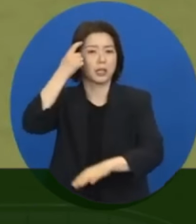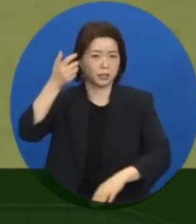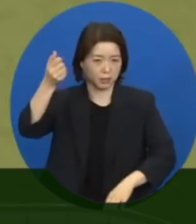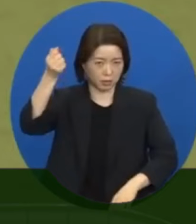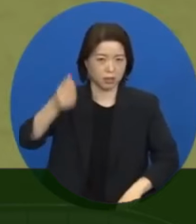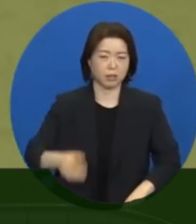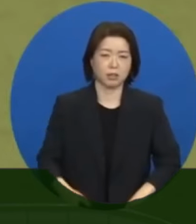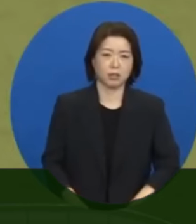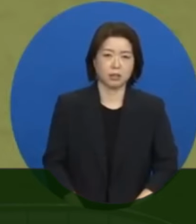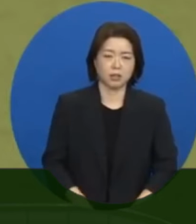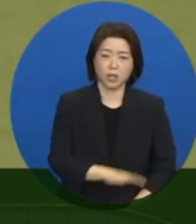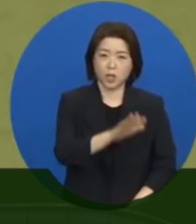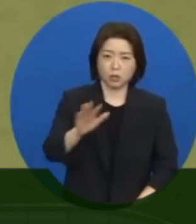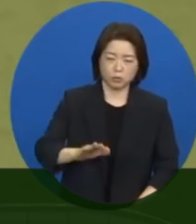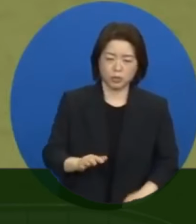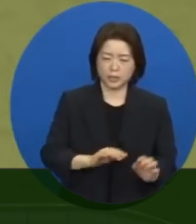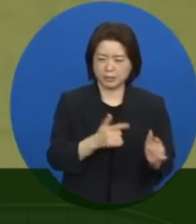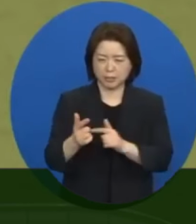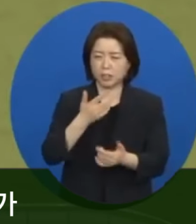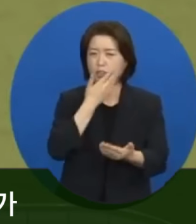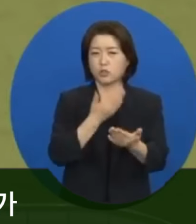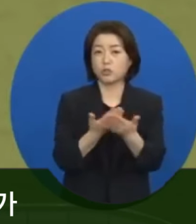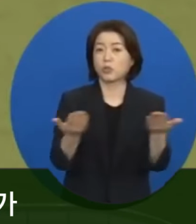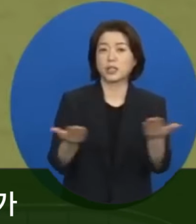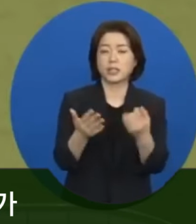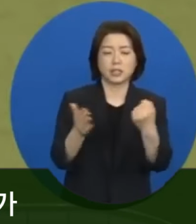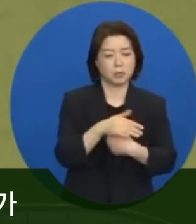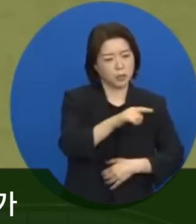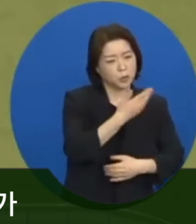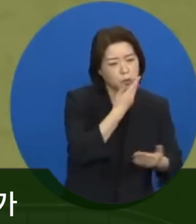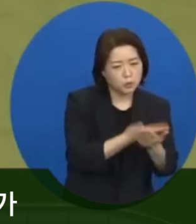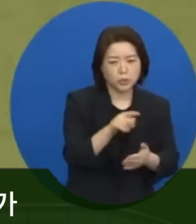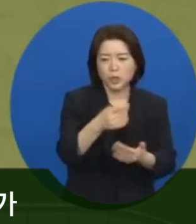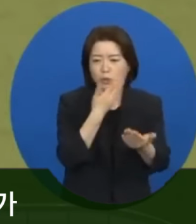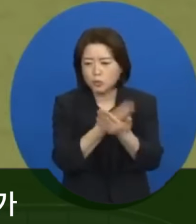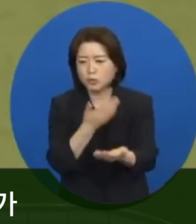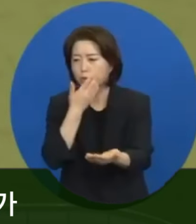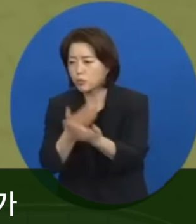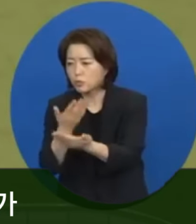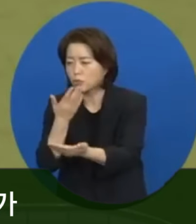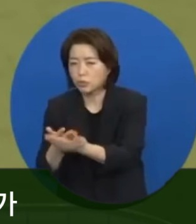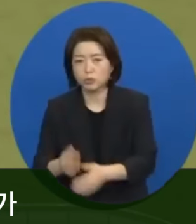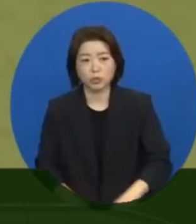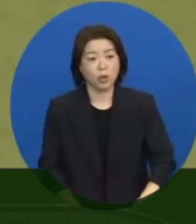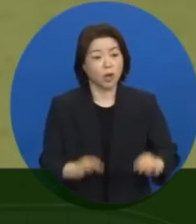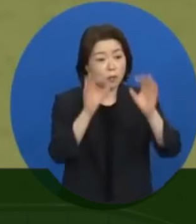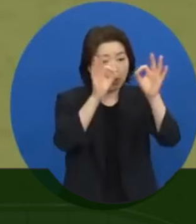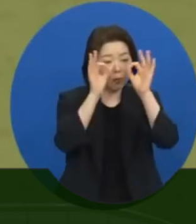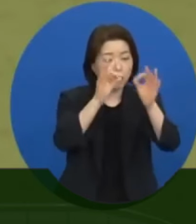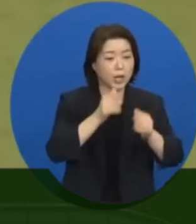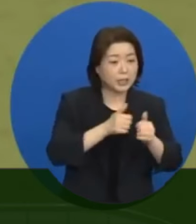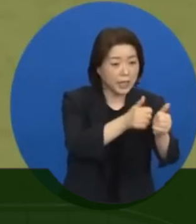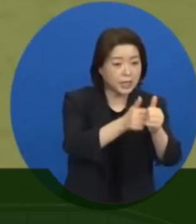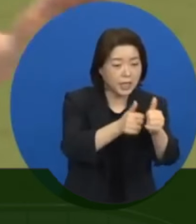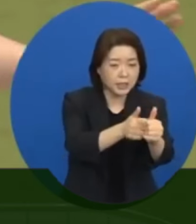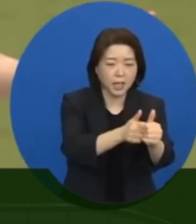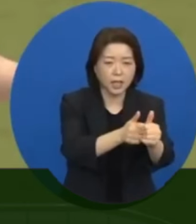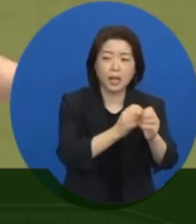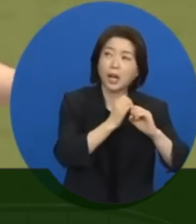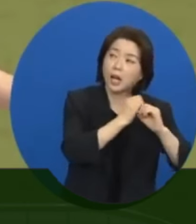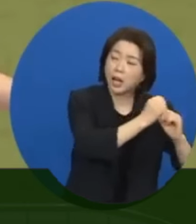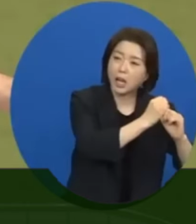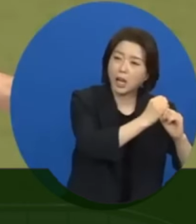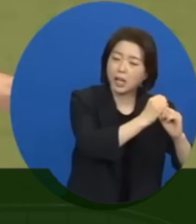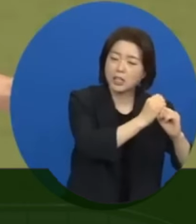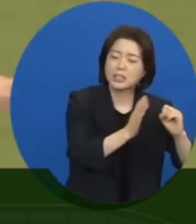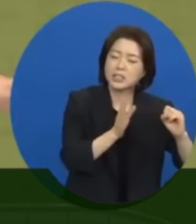인생을 살아가다 보면 여러 가지 중요한 일들 때문에 아 이것도 중요하고 저것도 중요하고 보여지는 것 때문에 쫓아가다가 정작 중요한 예수님을 놓친